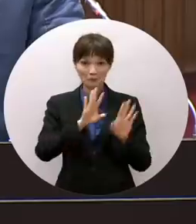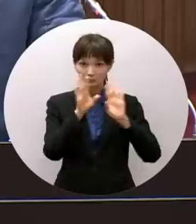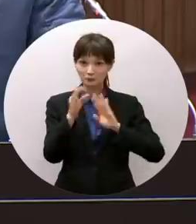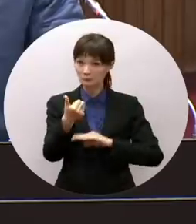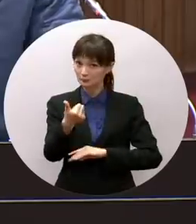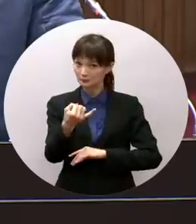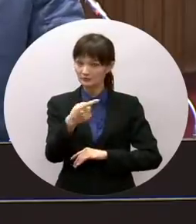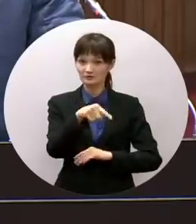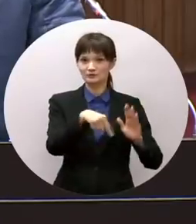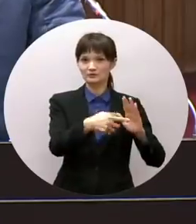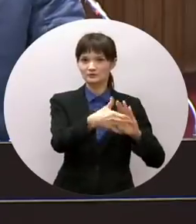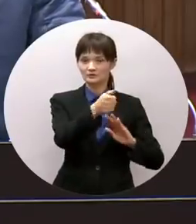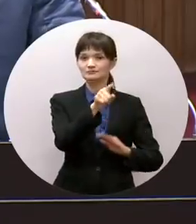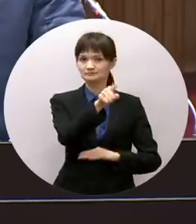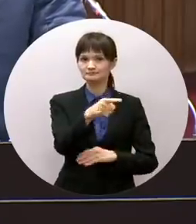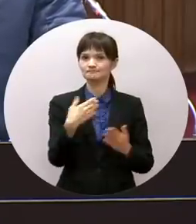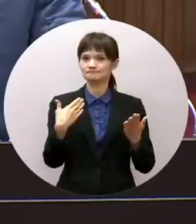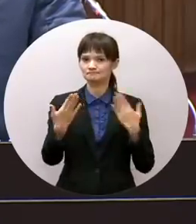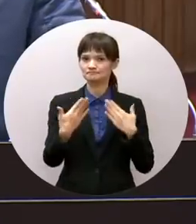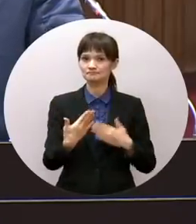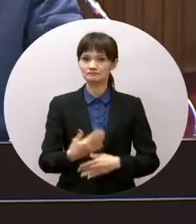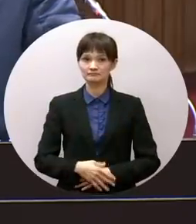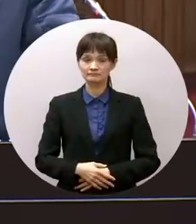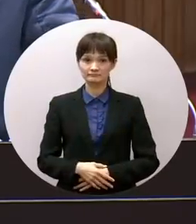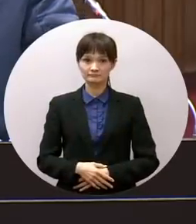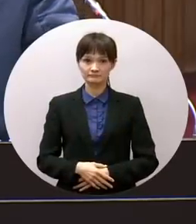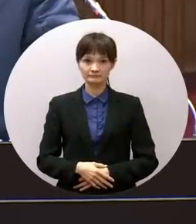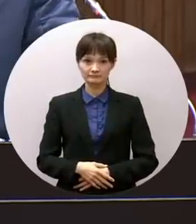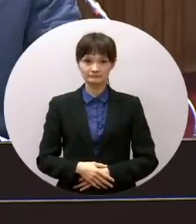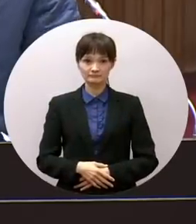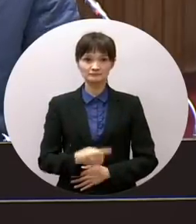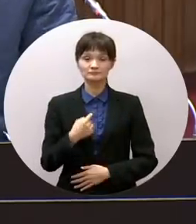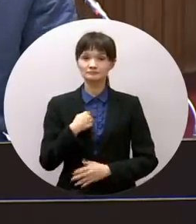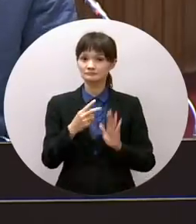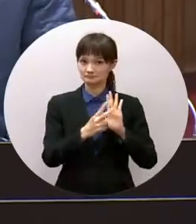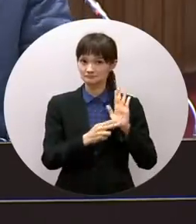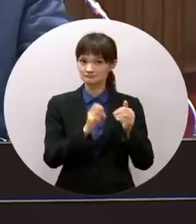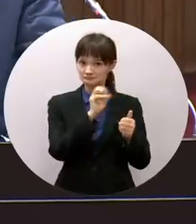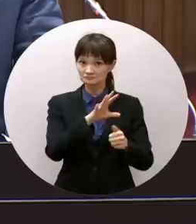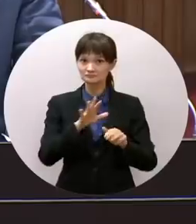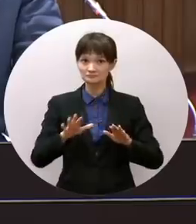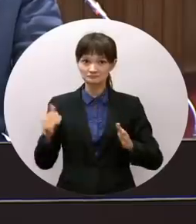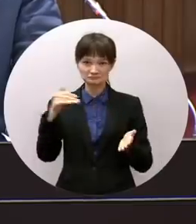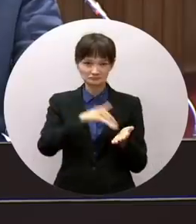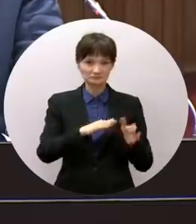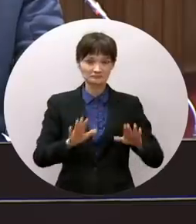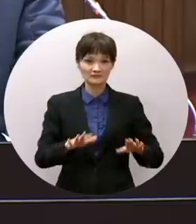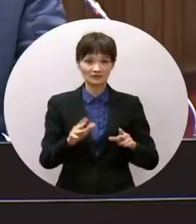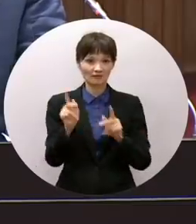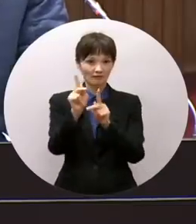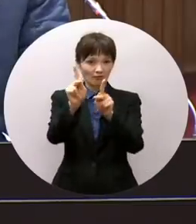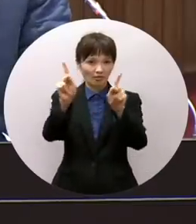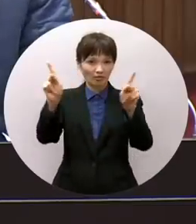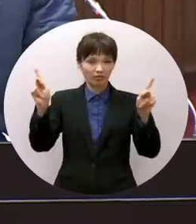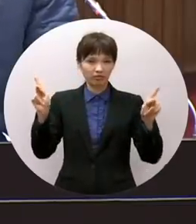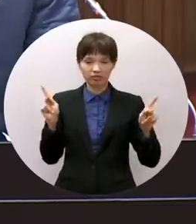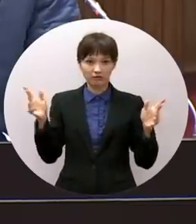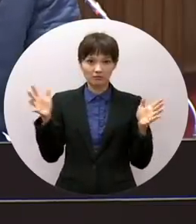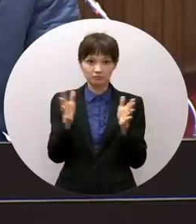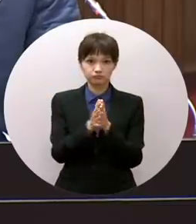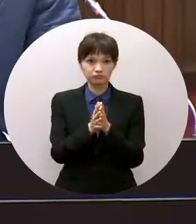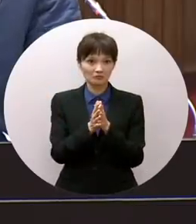很清楚，哪有什么财政剩余？跟你说明，到现在整个累积的债务超